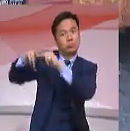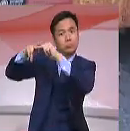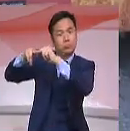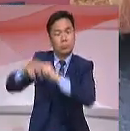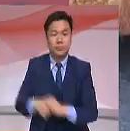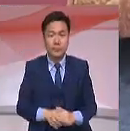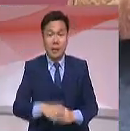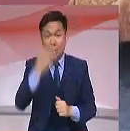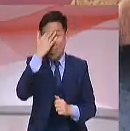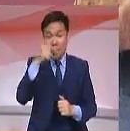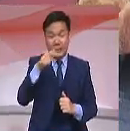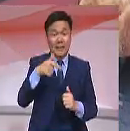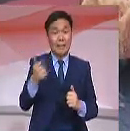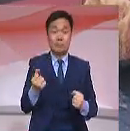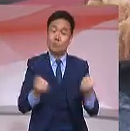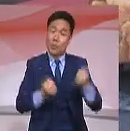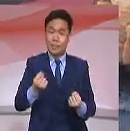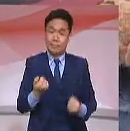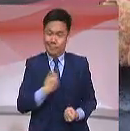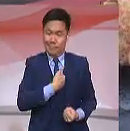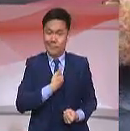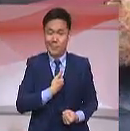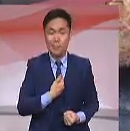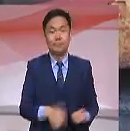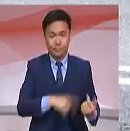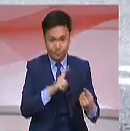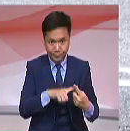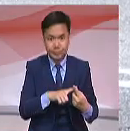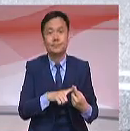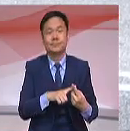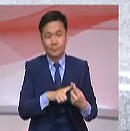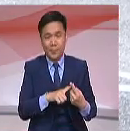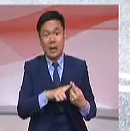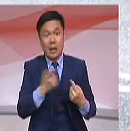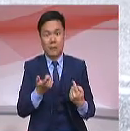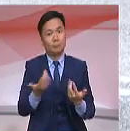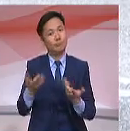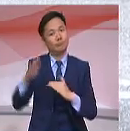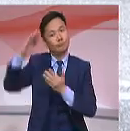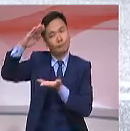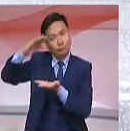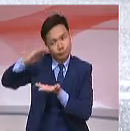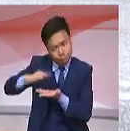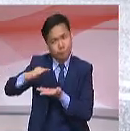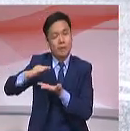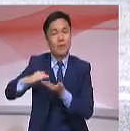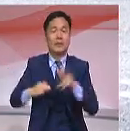Manakala bagi kenderaan jenis persendirian dan perkhidmatan awam, masing-masing mencatatkan penurunan dengan